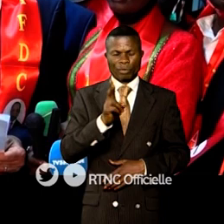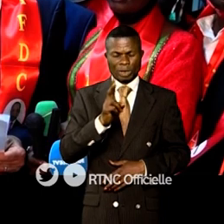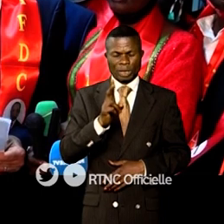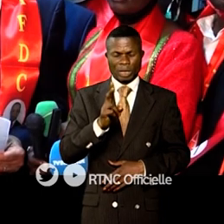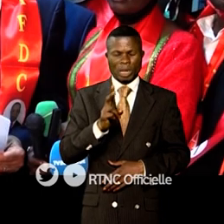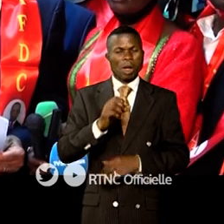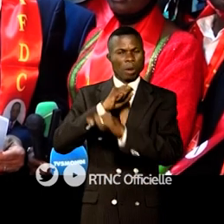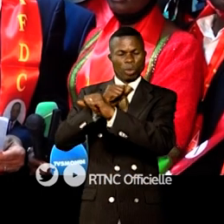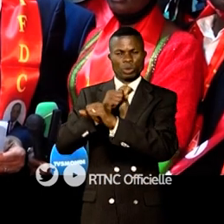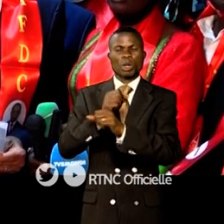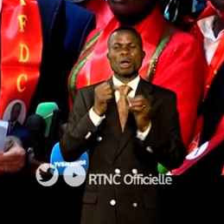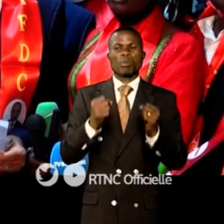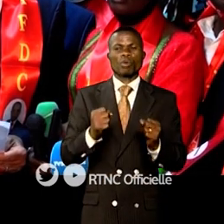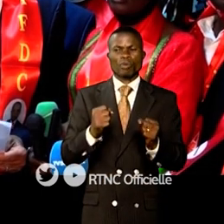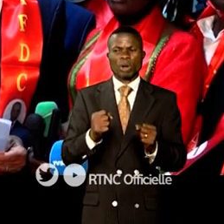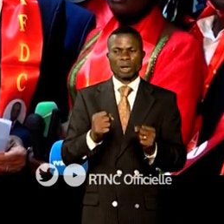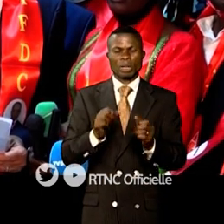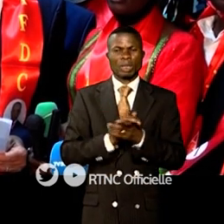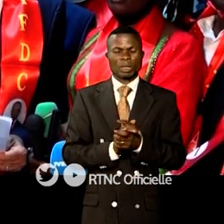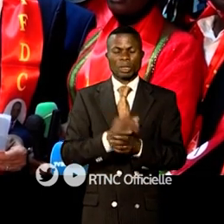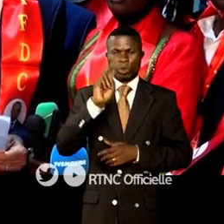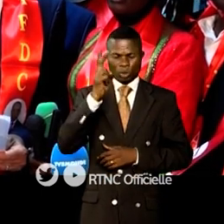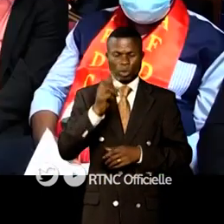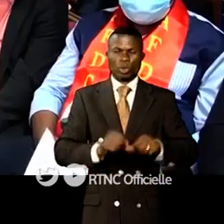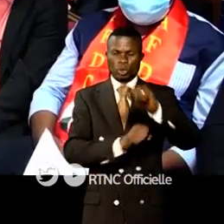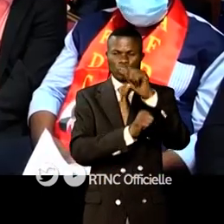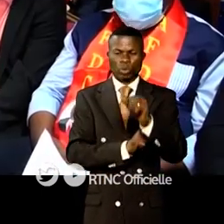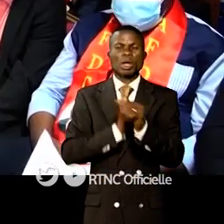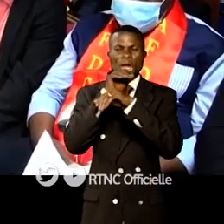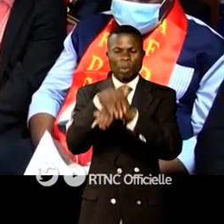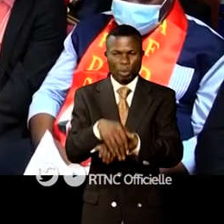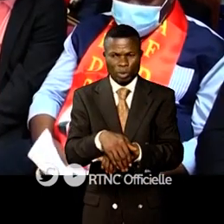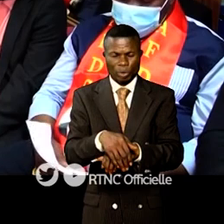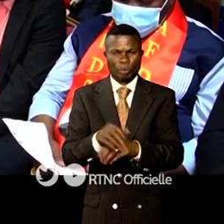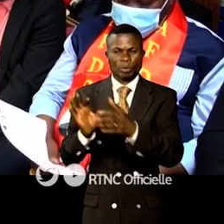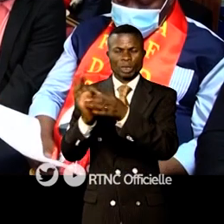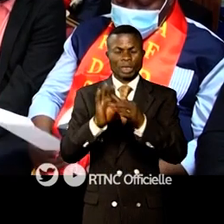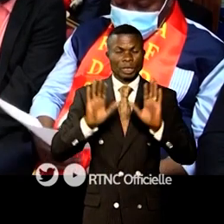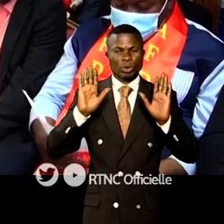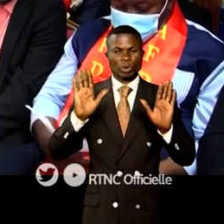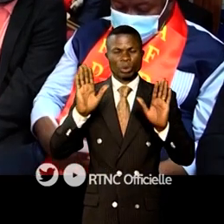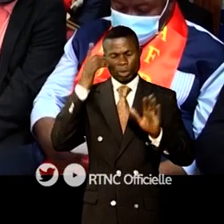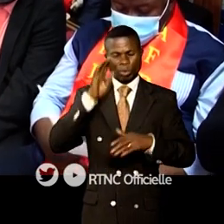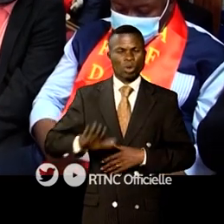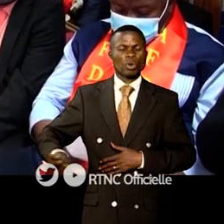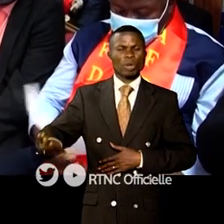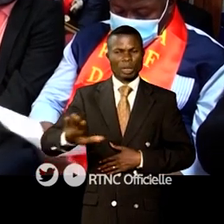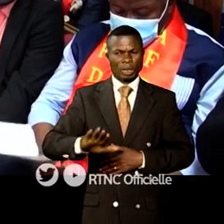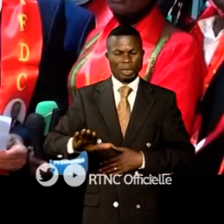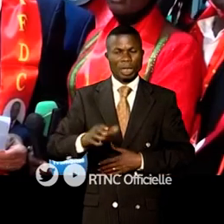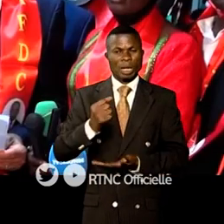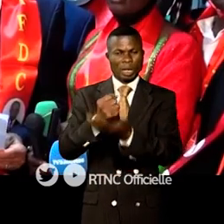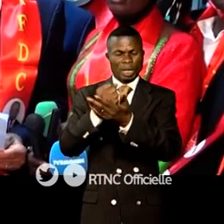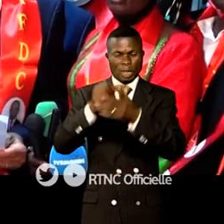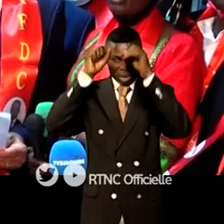du pouvoir. 2. Soutien et adhère à l'Union sacrée pour la nation, pour